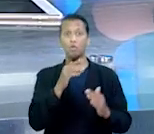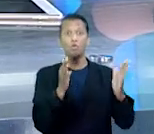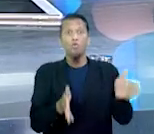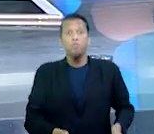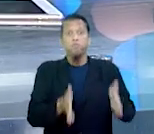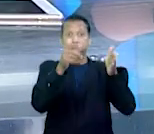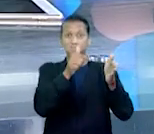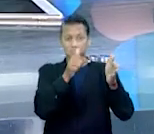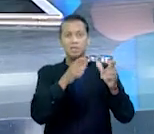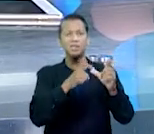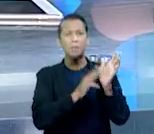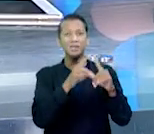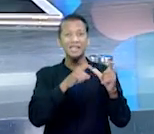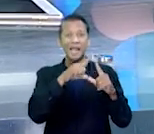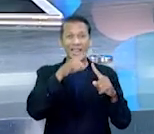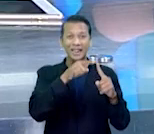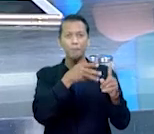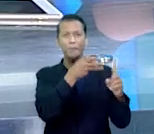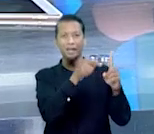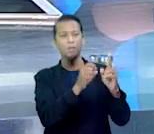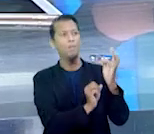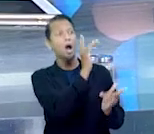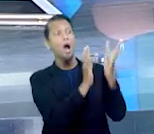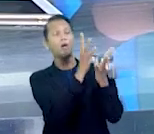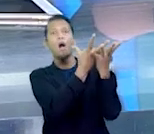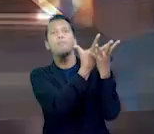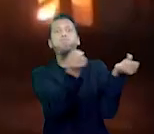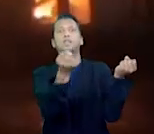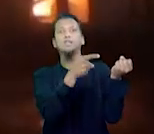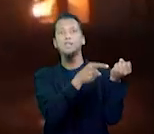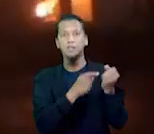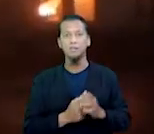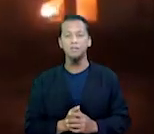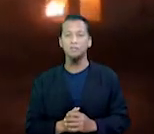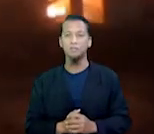samsat pengurusan SIMB dan kantin ludes terbakar.